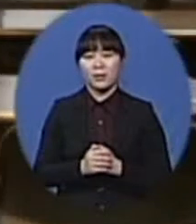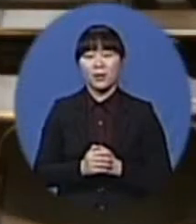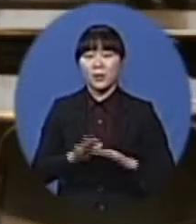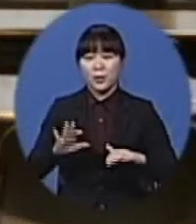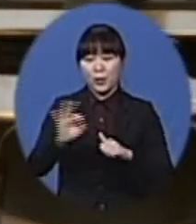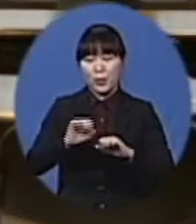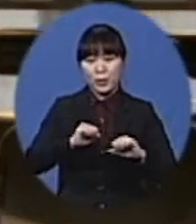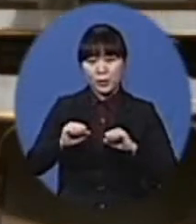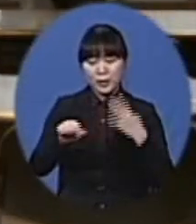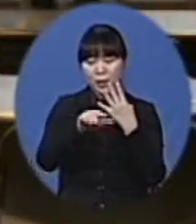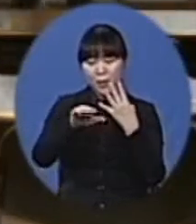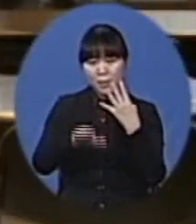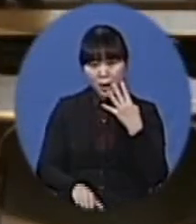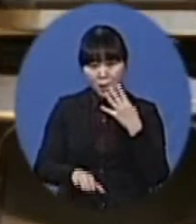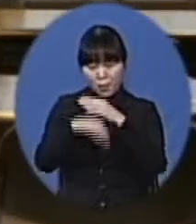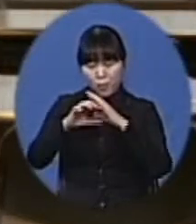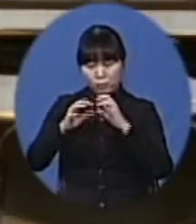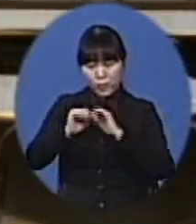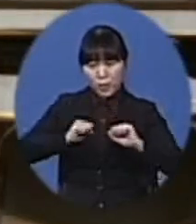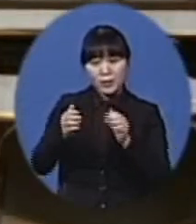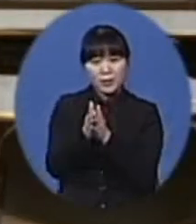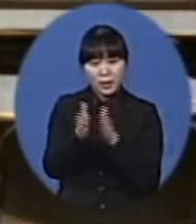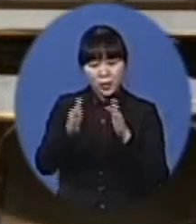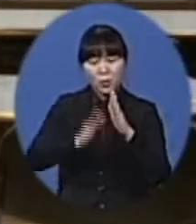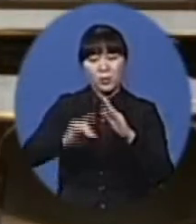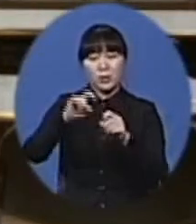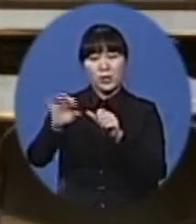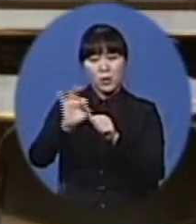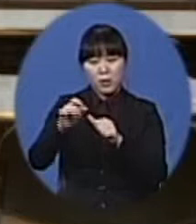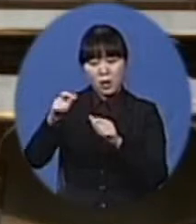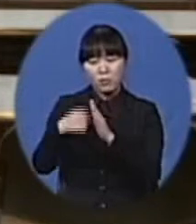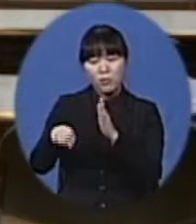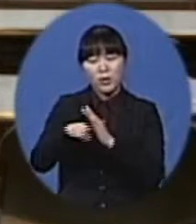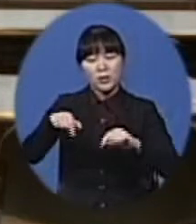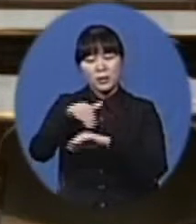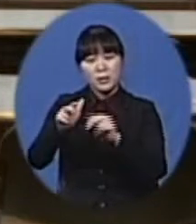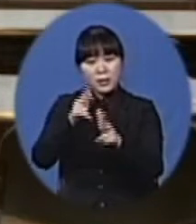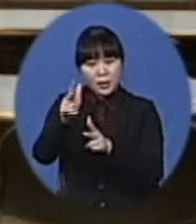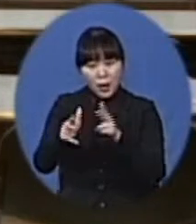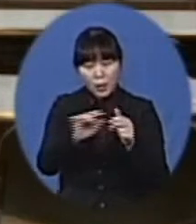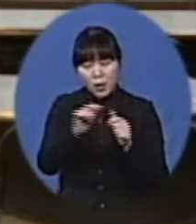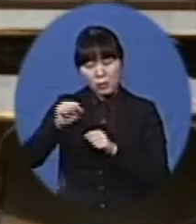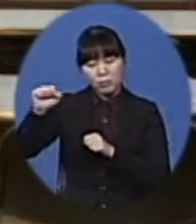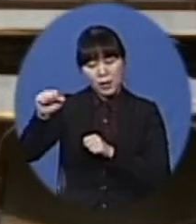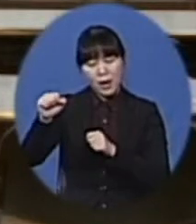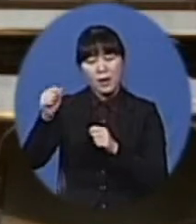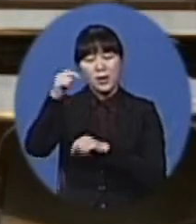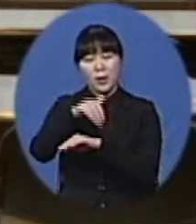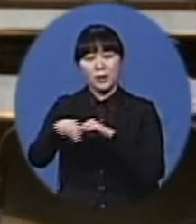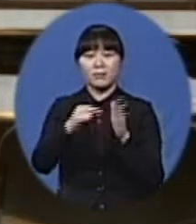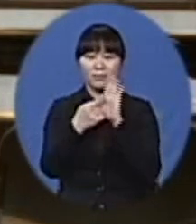한편 연금행동은 4월 말 범국민대회를 시작으로 공적연금 강화를 위한 다양한 정책 사업과 투쟁들을 펼쳐가겠다는